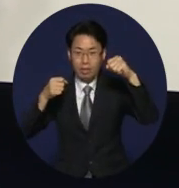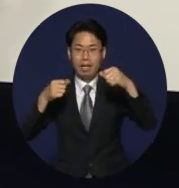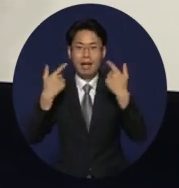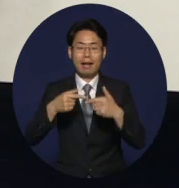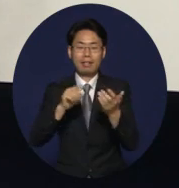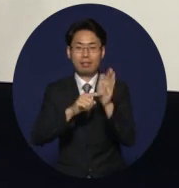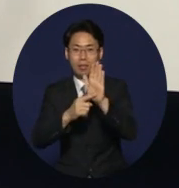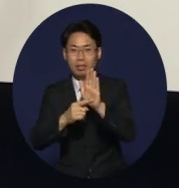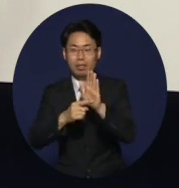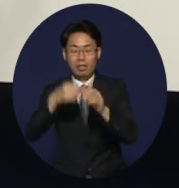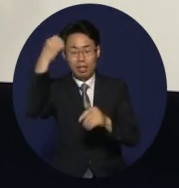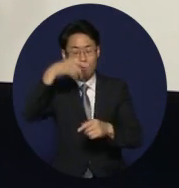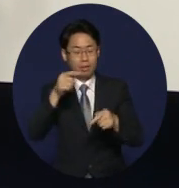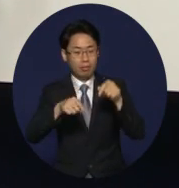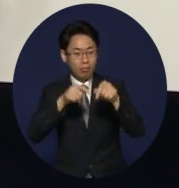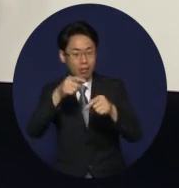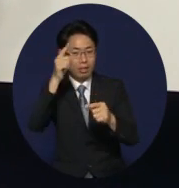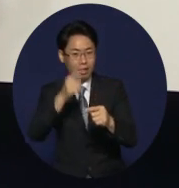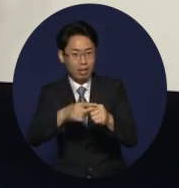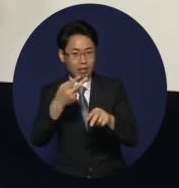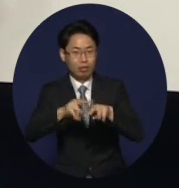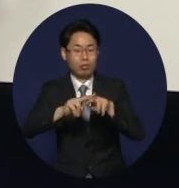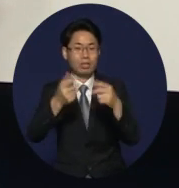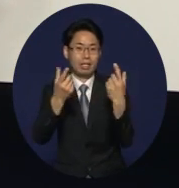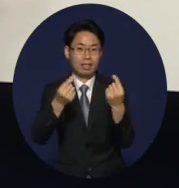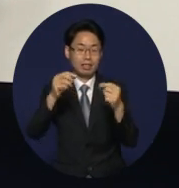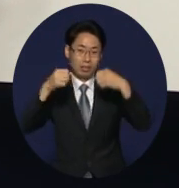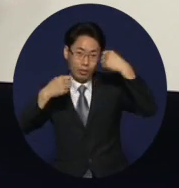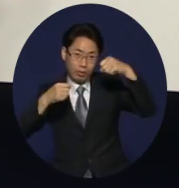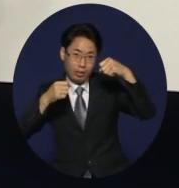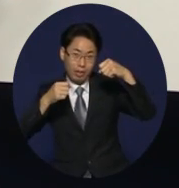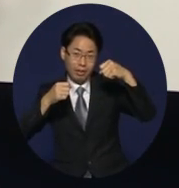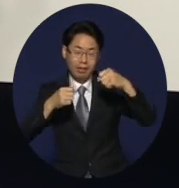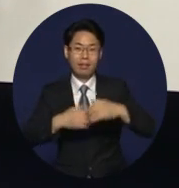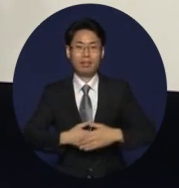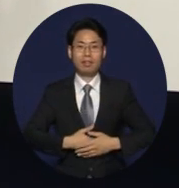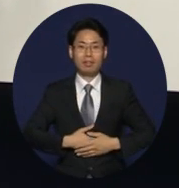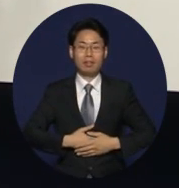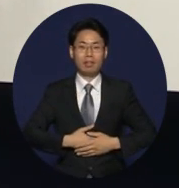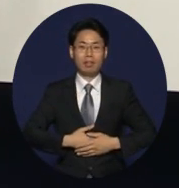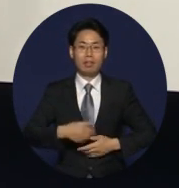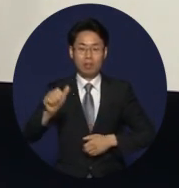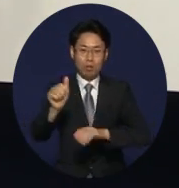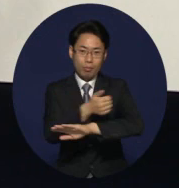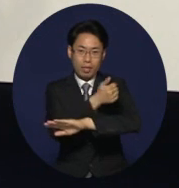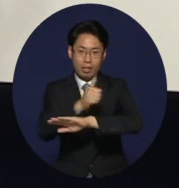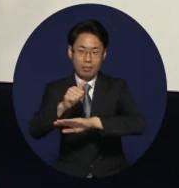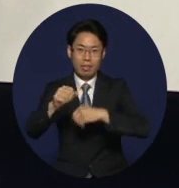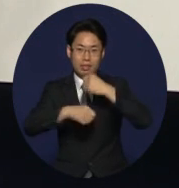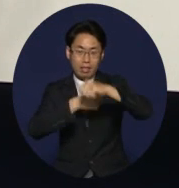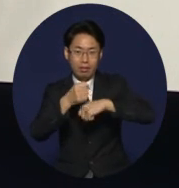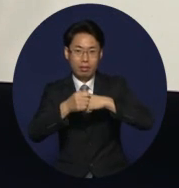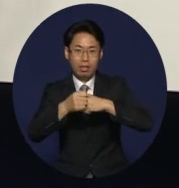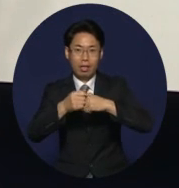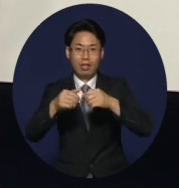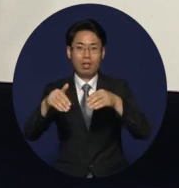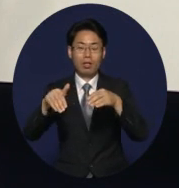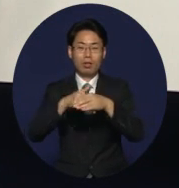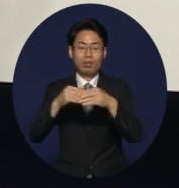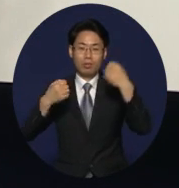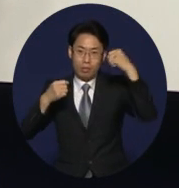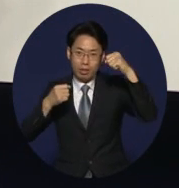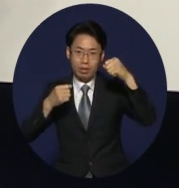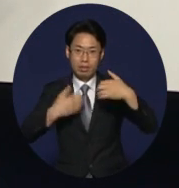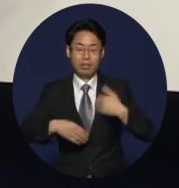펼쳐집니다. 가볍게 산책 나섰다가 만나는 선물 같은 공연이 되지 않을까 싶은데요. 오며 가며 자유롭게 공연